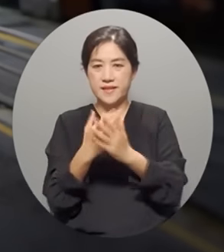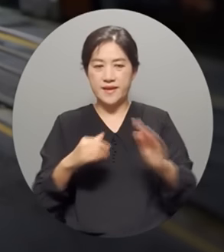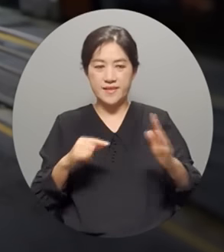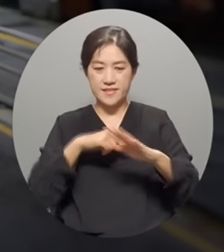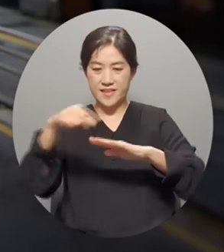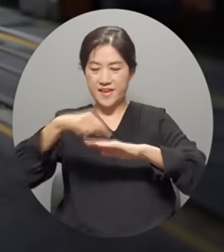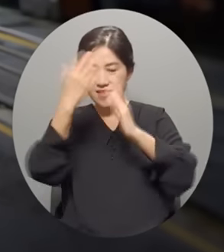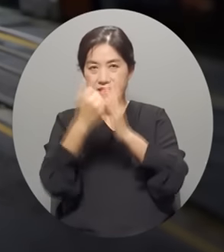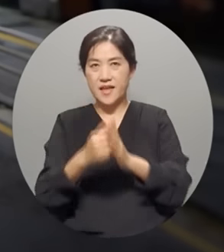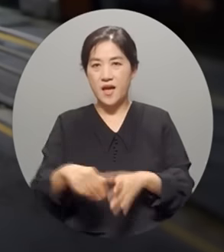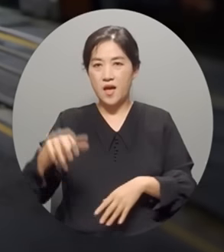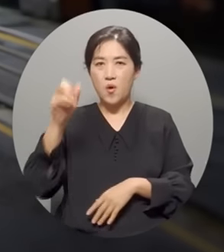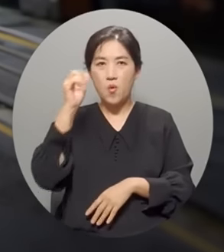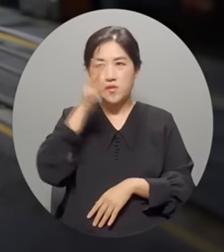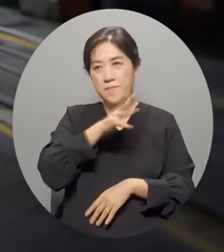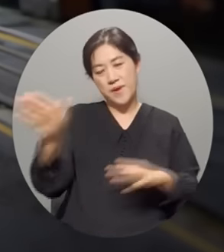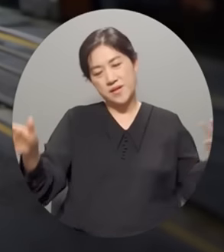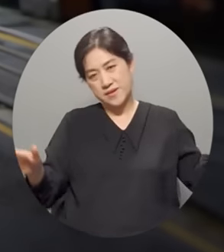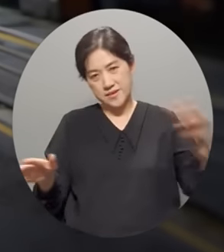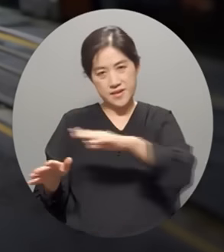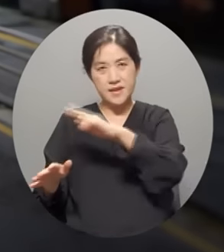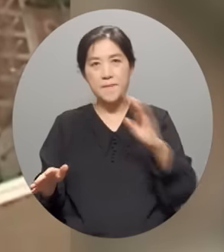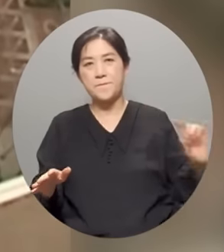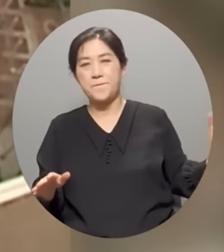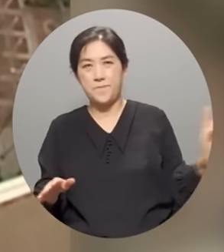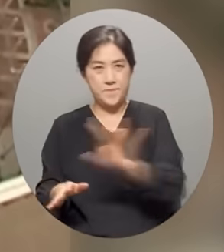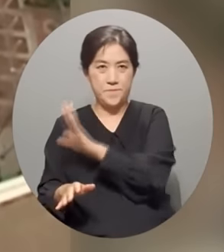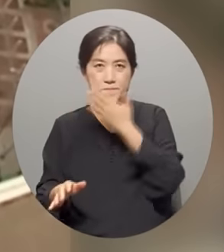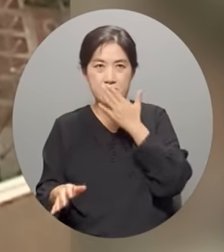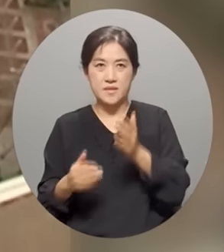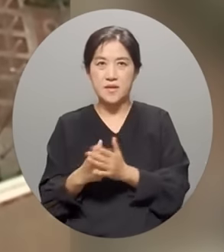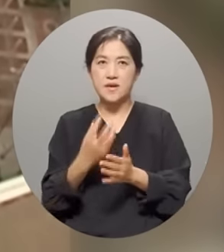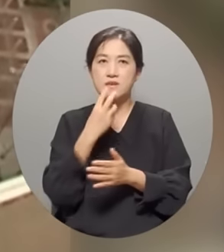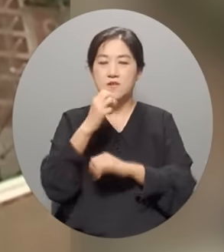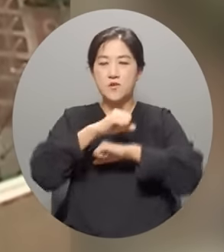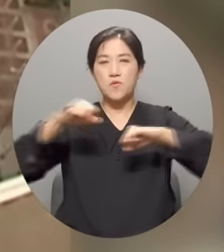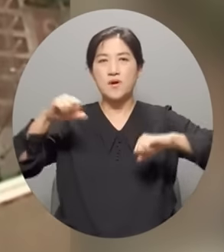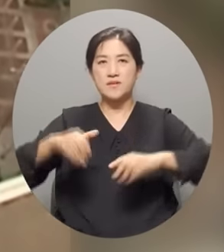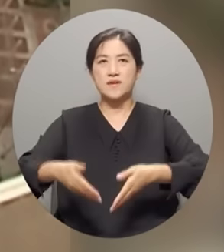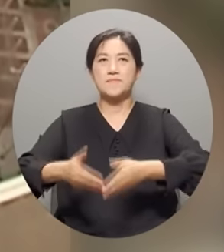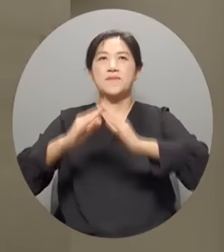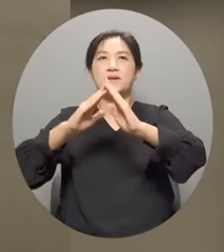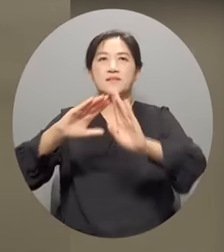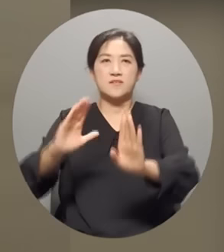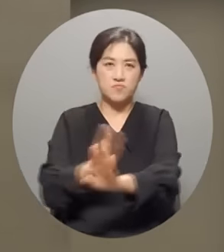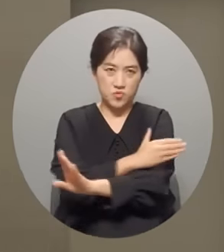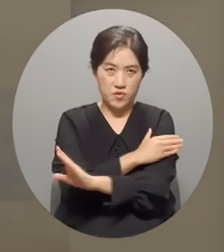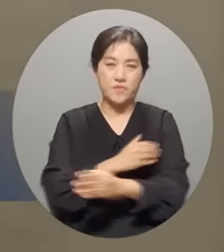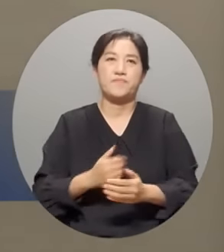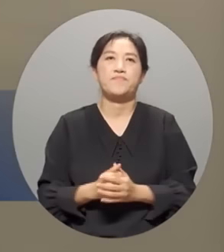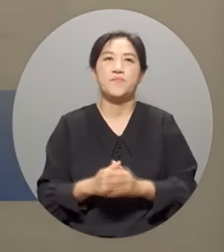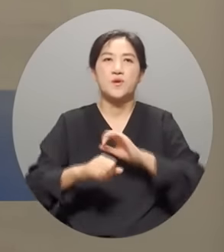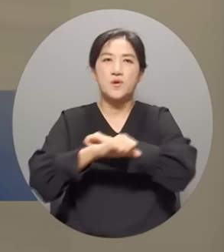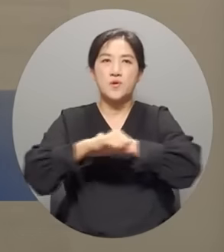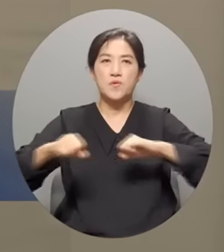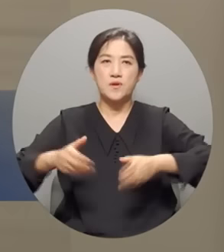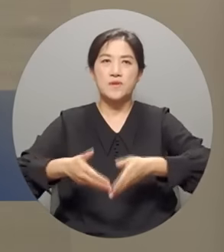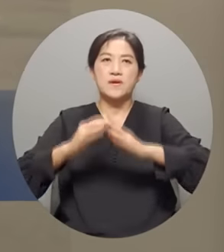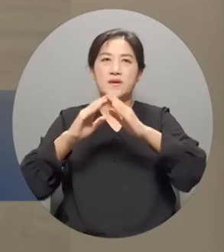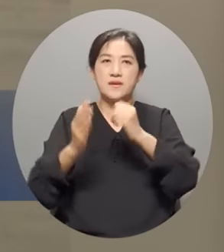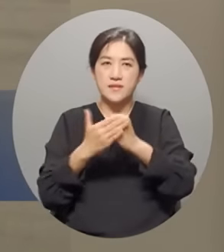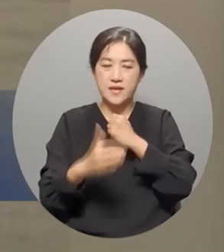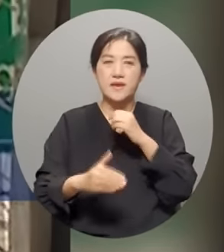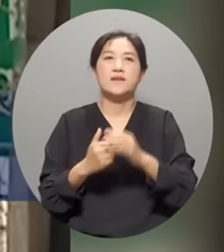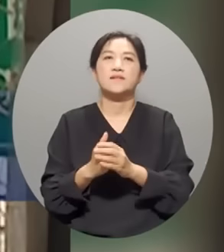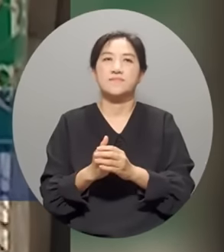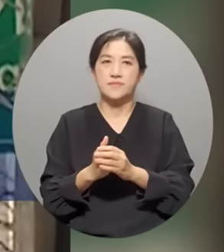모두 조선호텔 방향의 일방 통행로가 됐습니다. 서울광장이 조성됐기 때문입니다. 광장 조성 공사로 인해